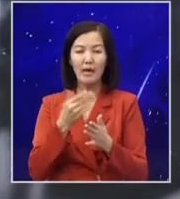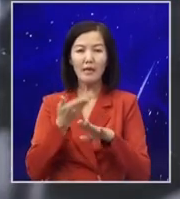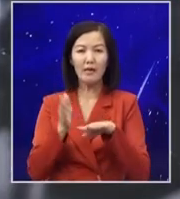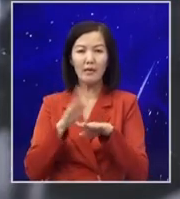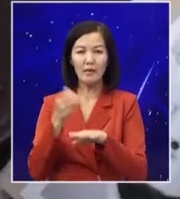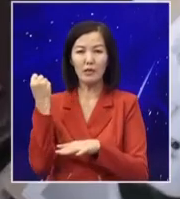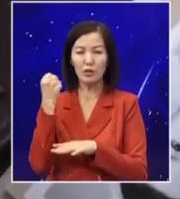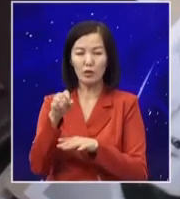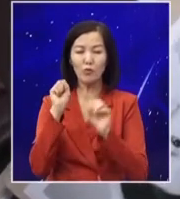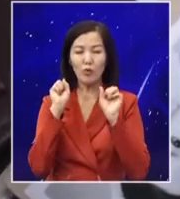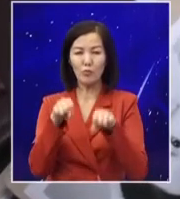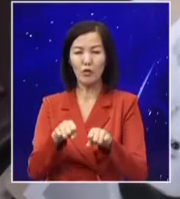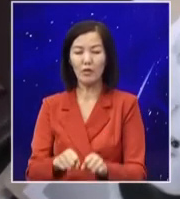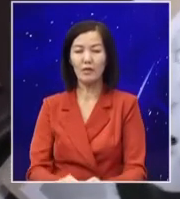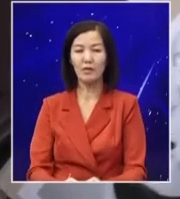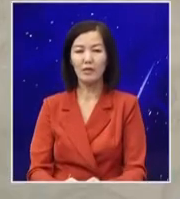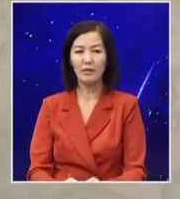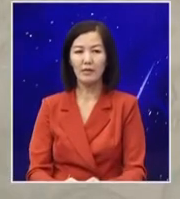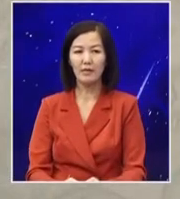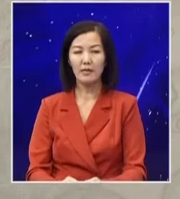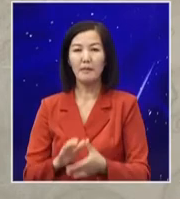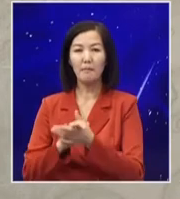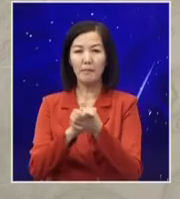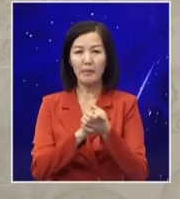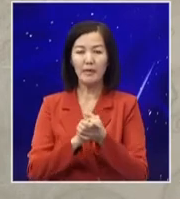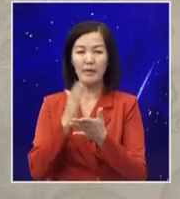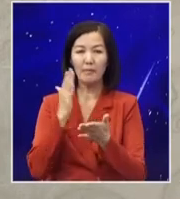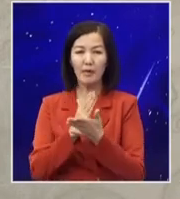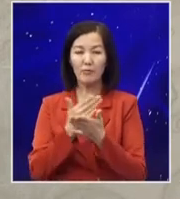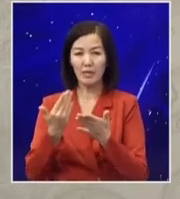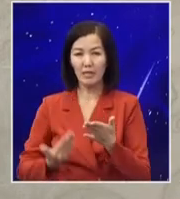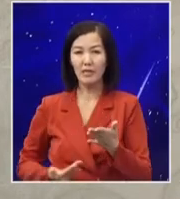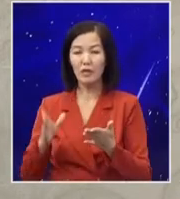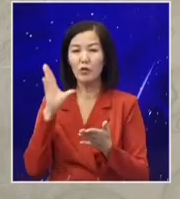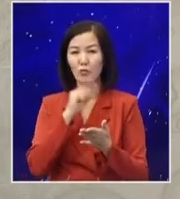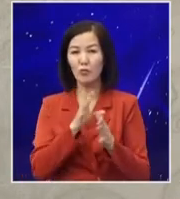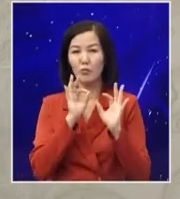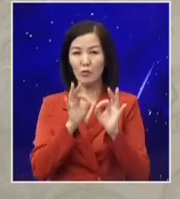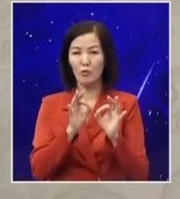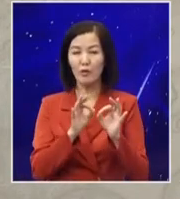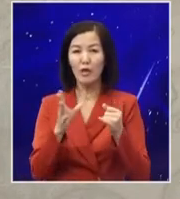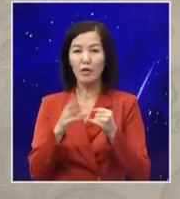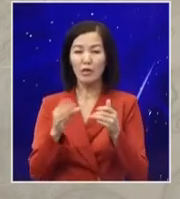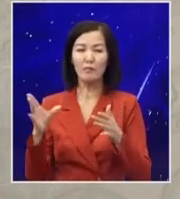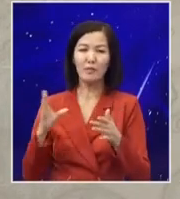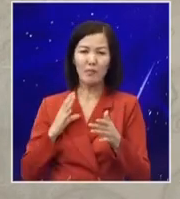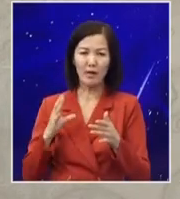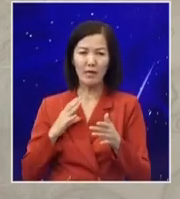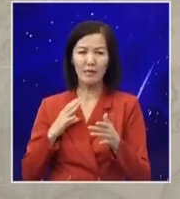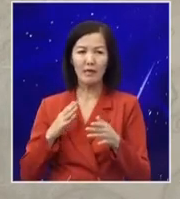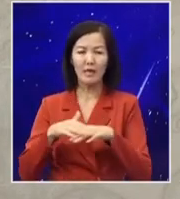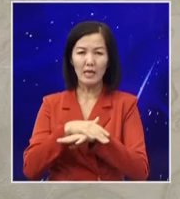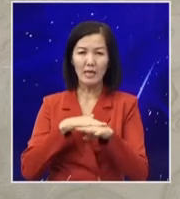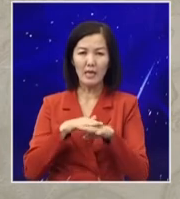еңсереміз деп насихат айтып отырады. Бірлік болса барлығымыздың тірлігіміз түзеледі. Жеріміз бай,